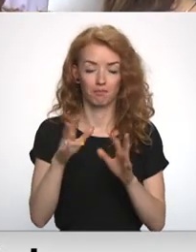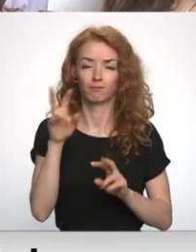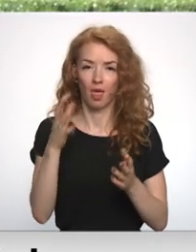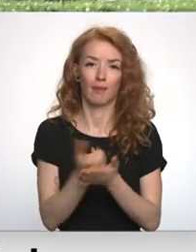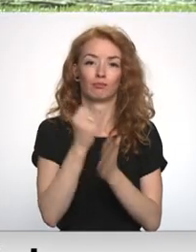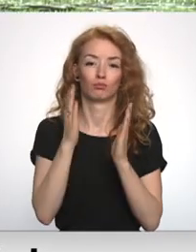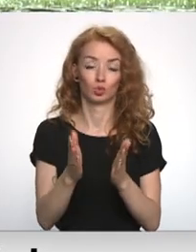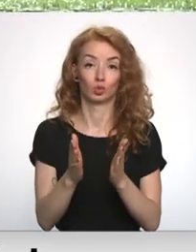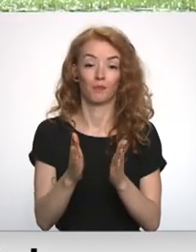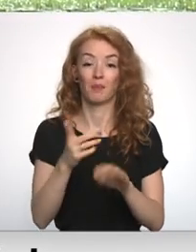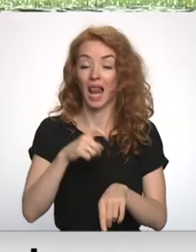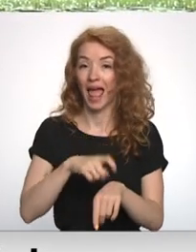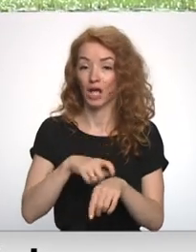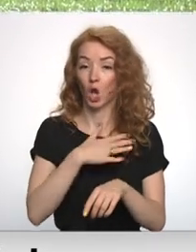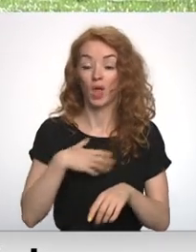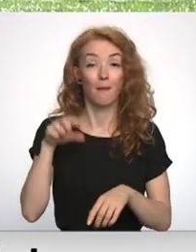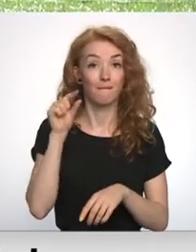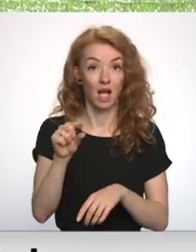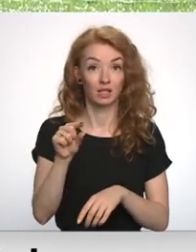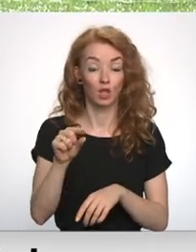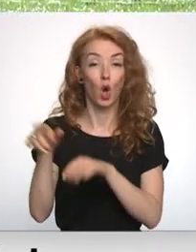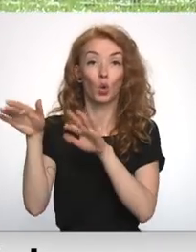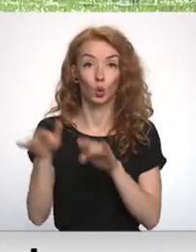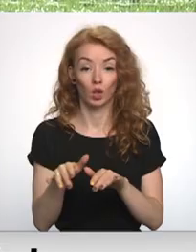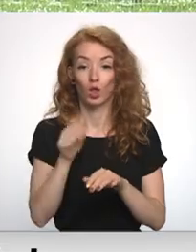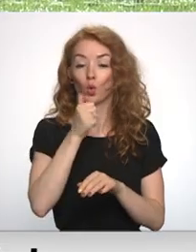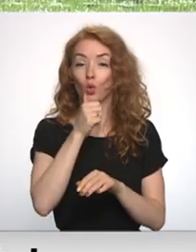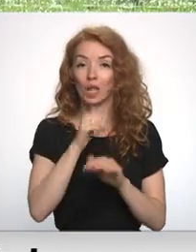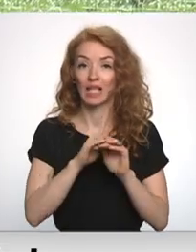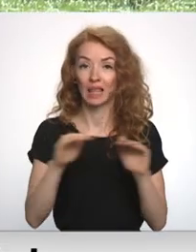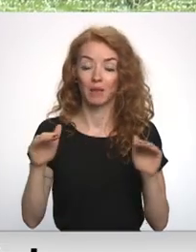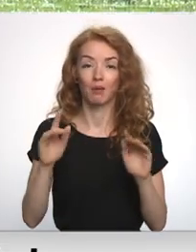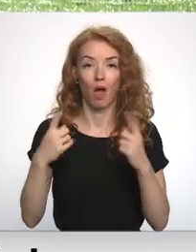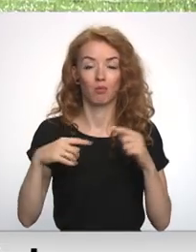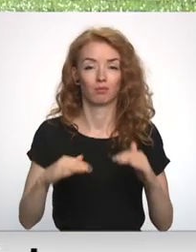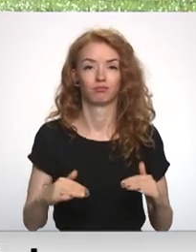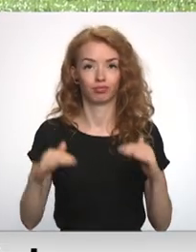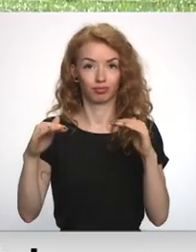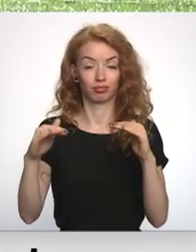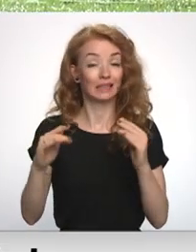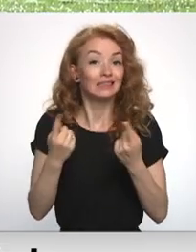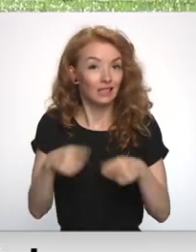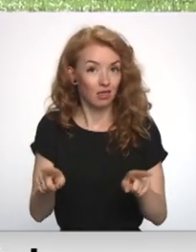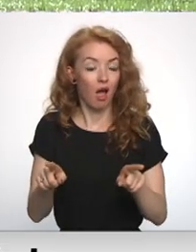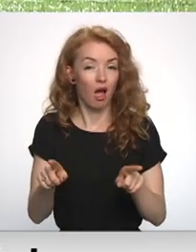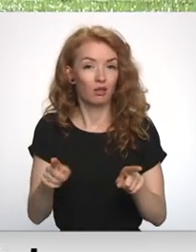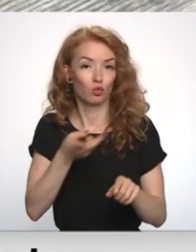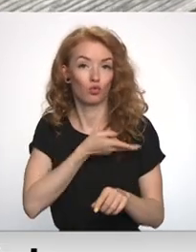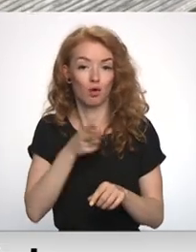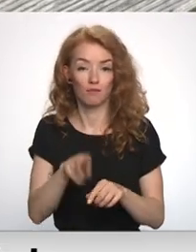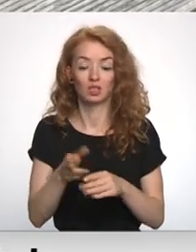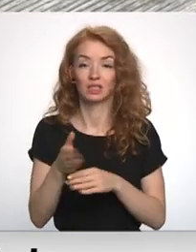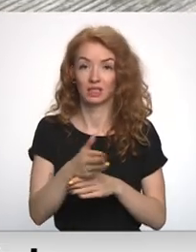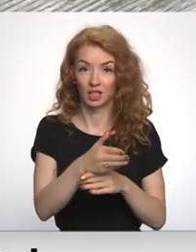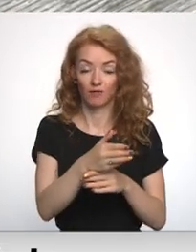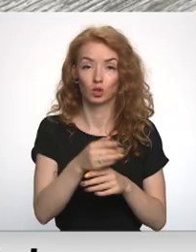atradīšot. Laika gan tam vairs nav daudz, jo vismaz rudenī ūdens līmenim ir jābūt normālam. Pretējā gadījumā bojā aiziešot